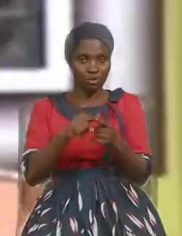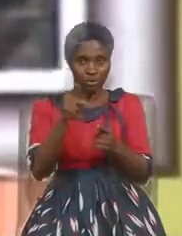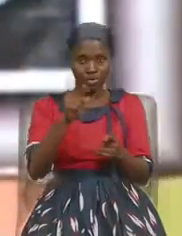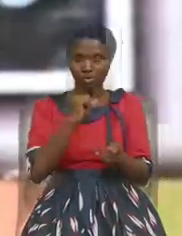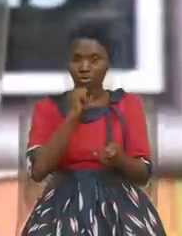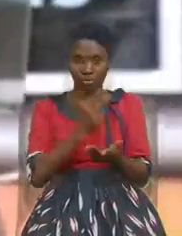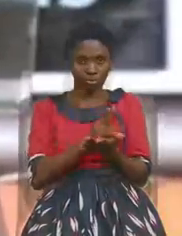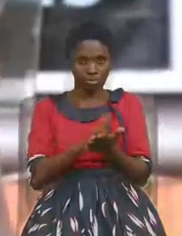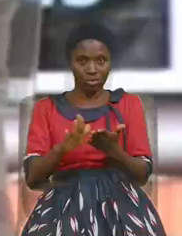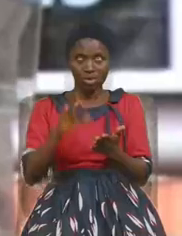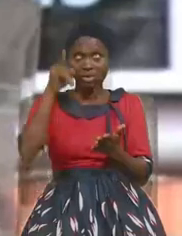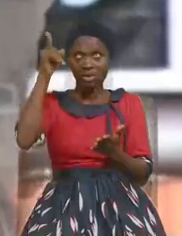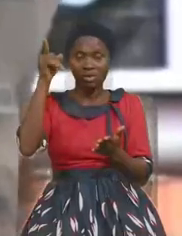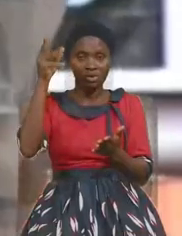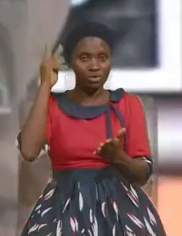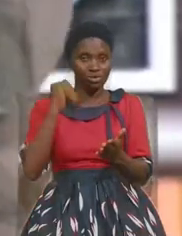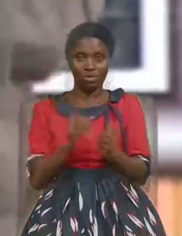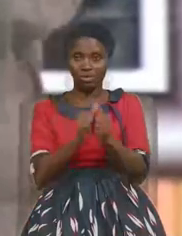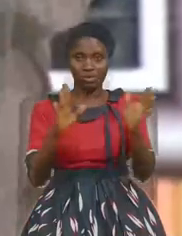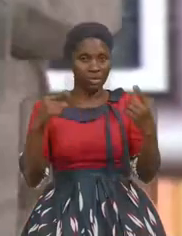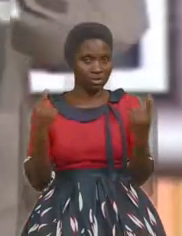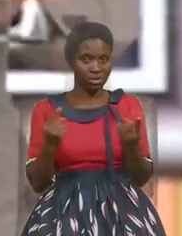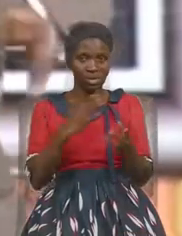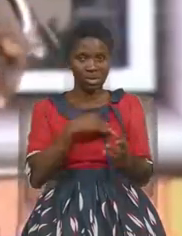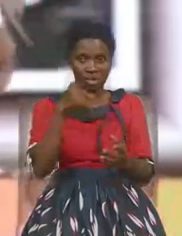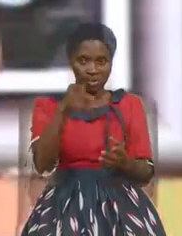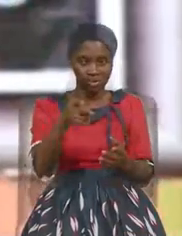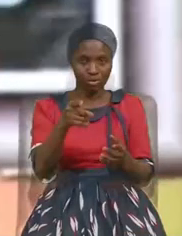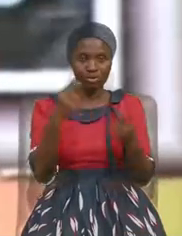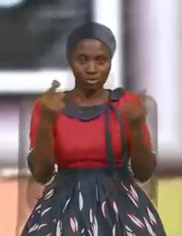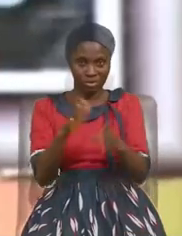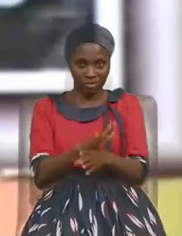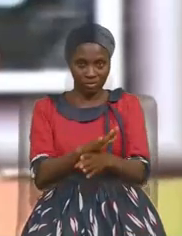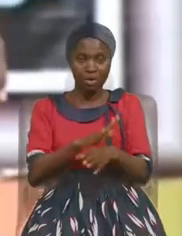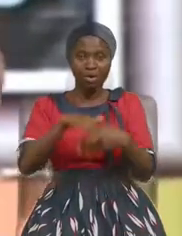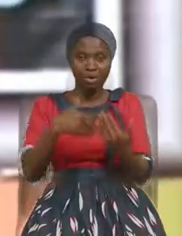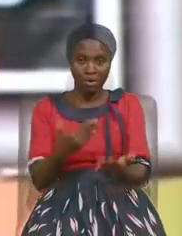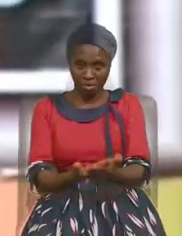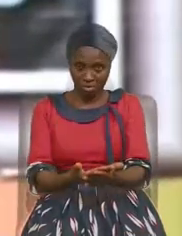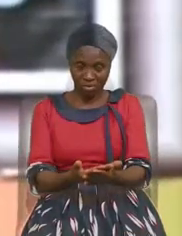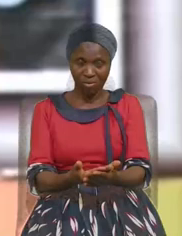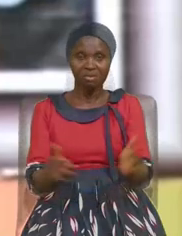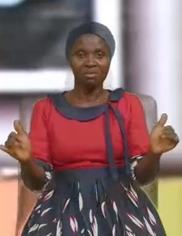était sans péché, et toi tu es pécheur, tout de même, le saint,